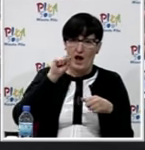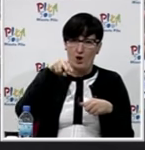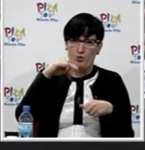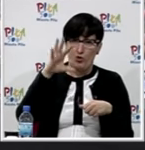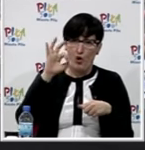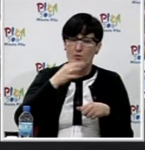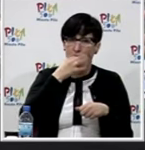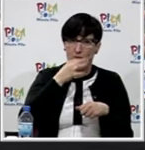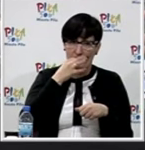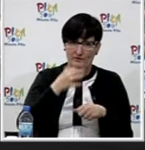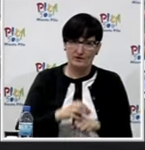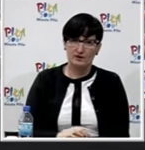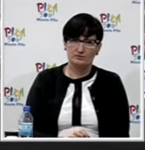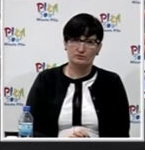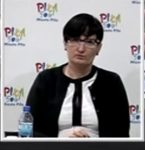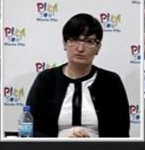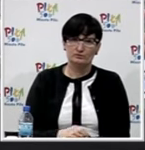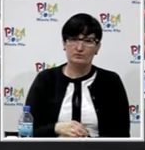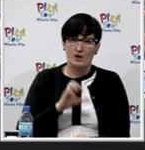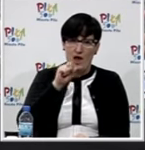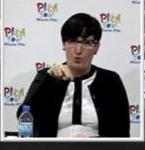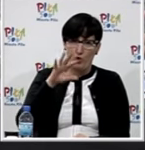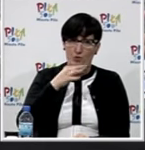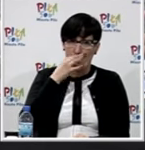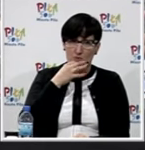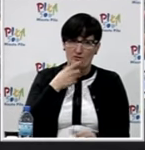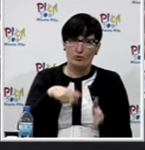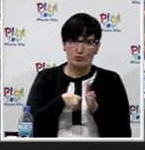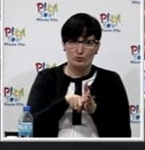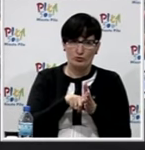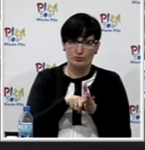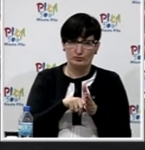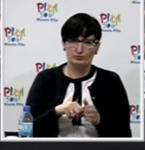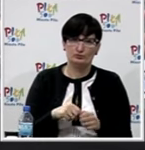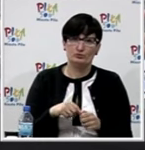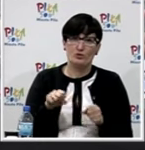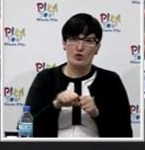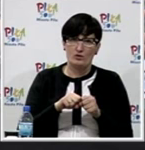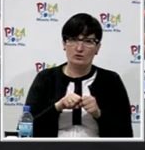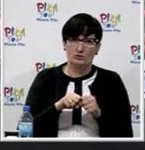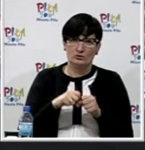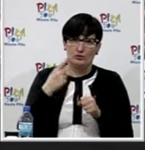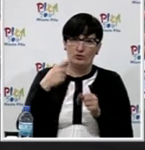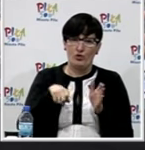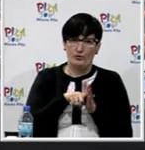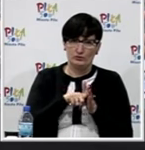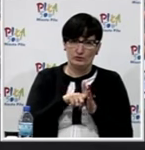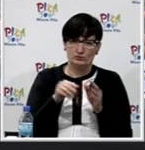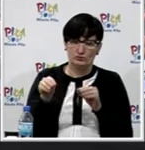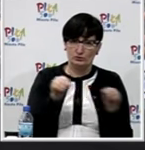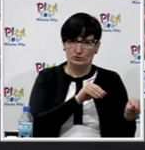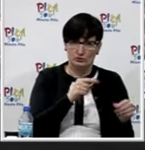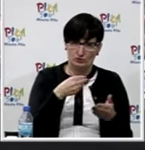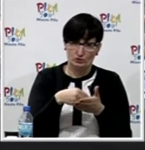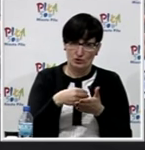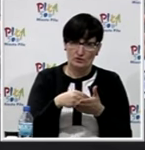do WPF-u. Autopoprawka, której część dotyczy właśnie wieloletniej prognozy finansowej, a związana jest z przesunięciem środków